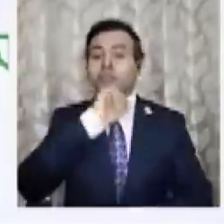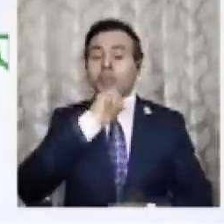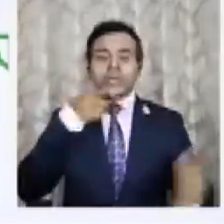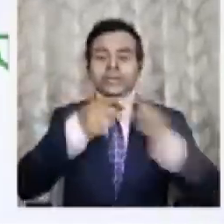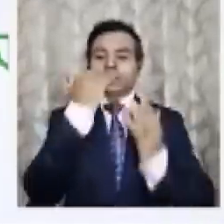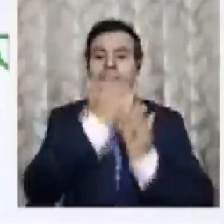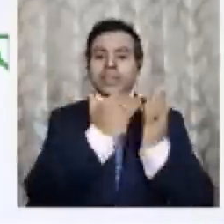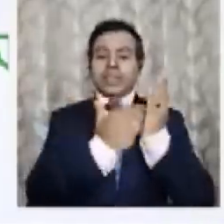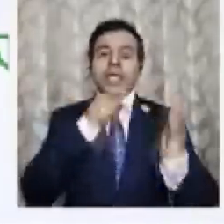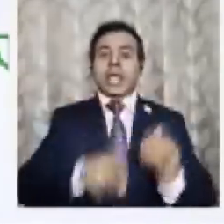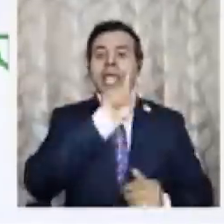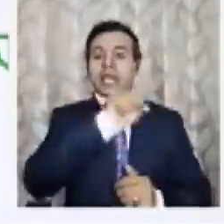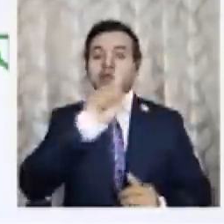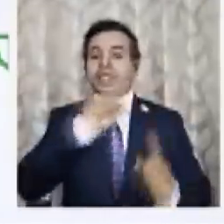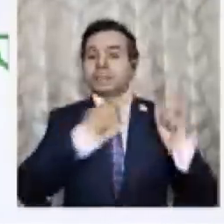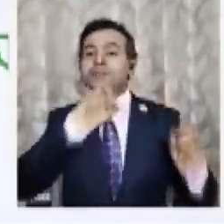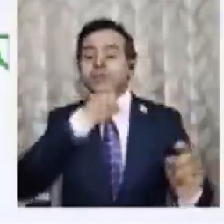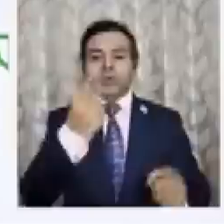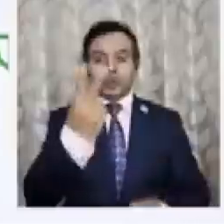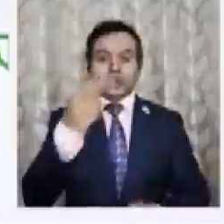মৃত ব্যক্তিদের বয়স বিশ্লেষণে